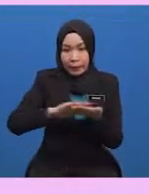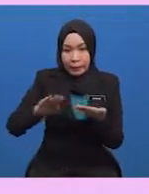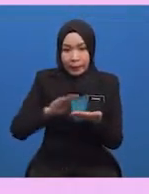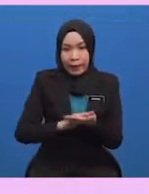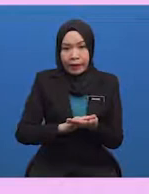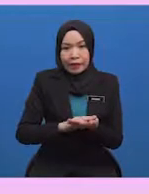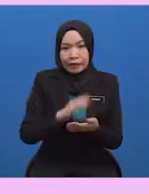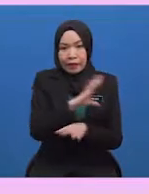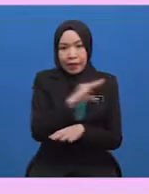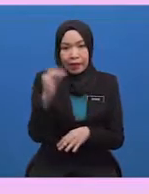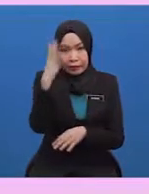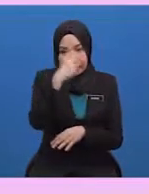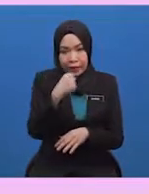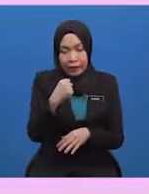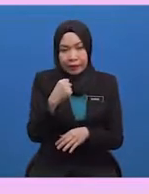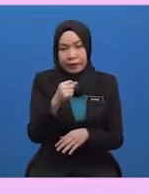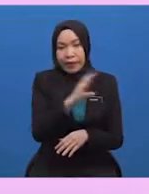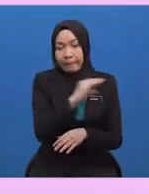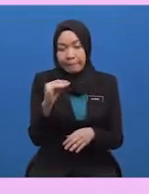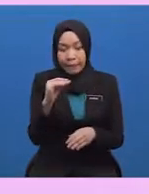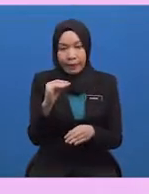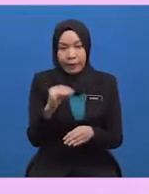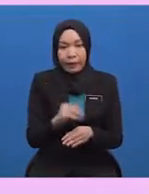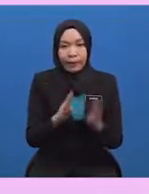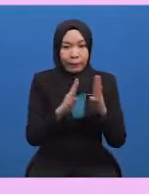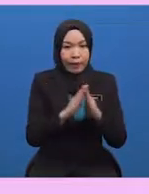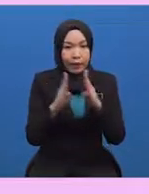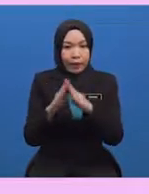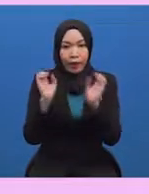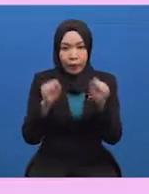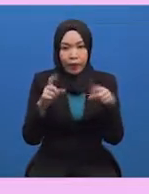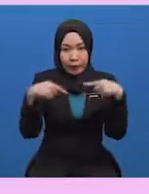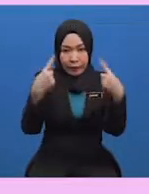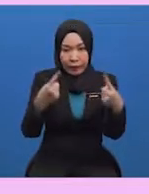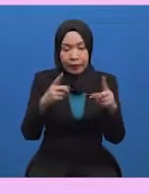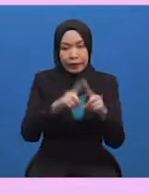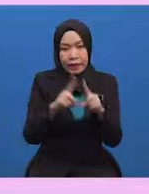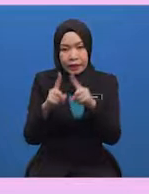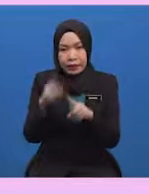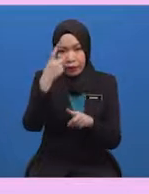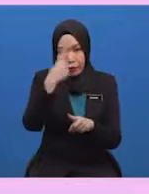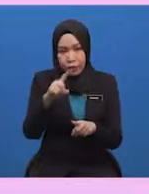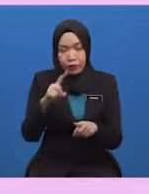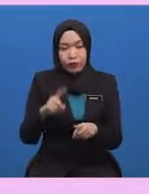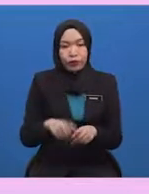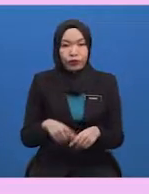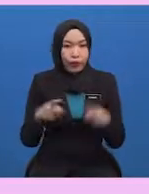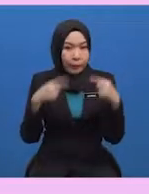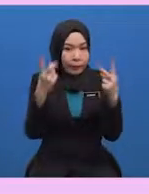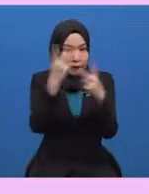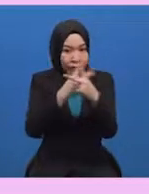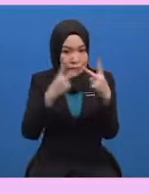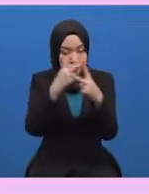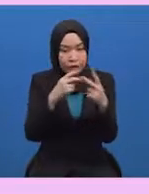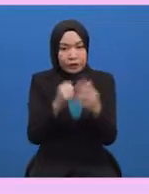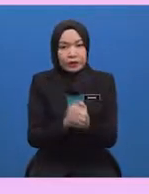menikmati keindahan alam di desa sementara bandar menyediakan aktiviti pelancongan yang bersifat